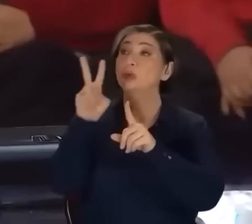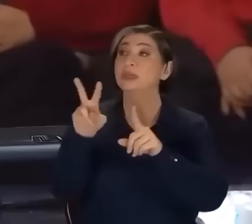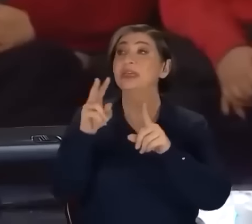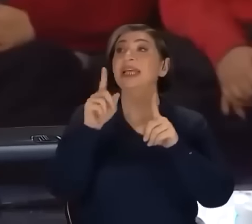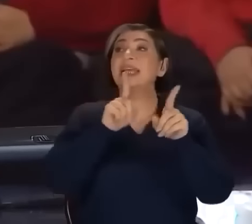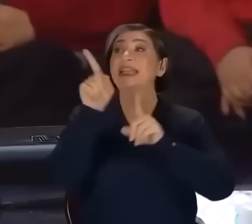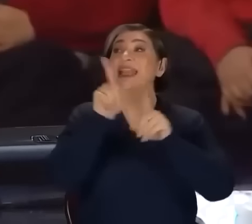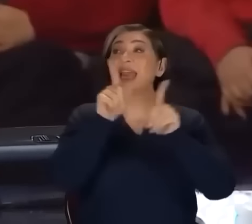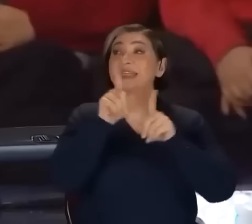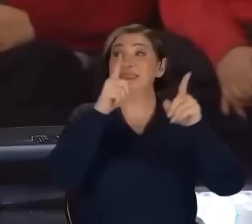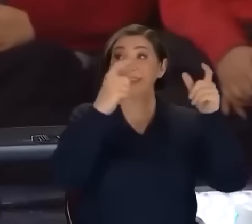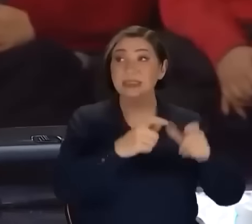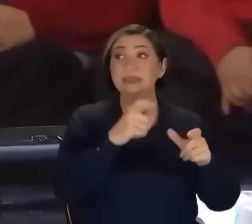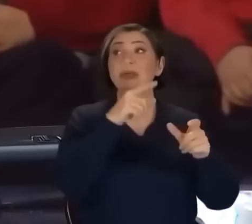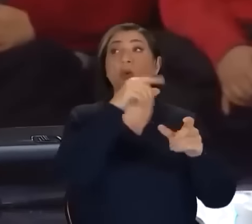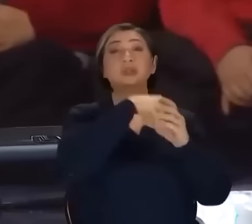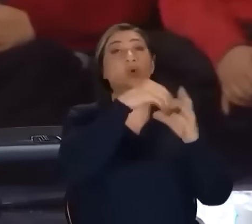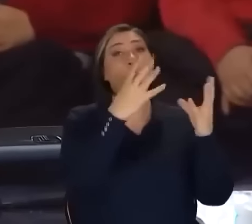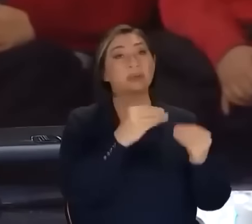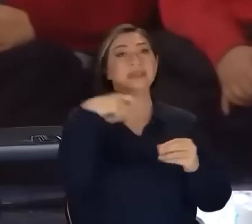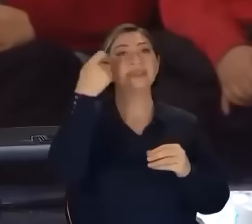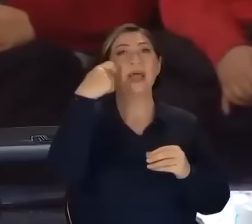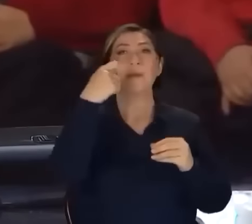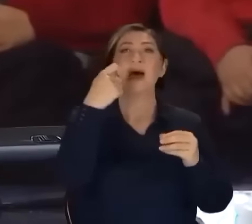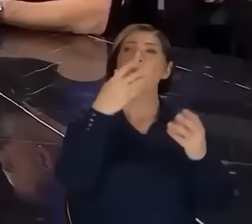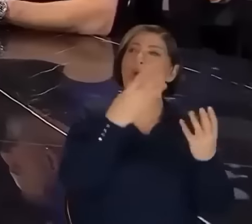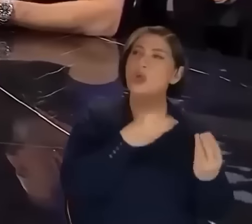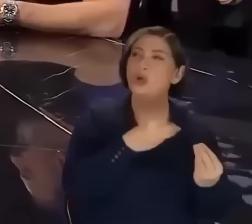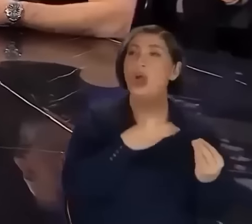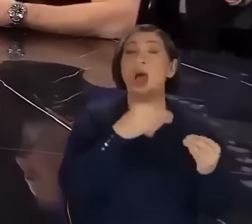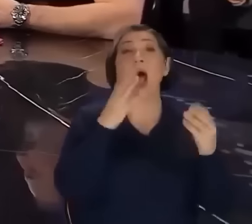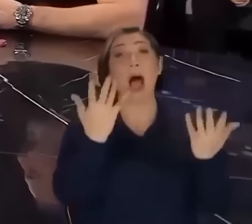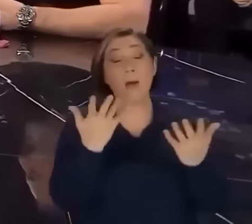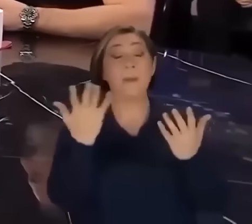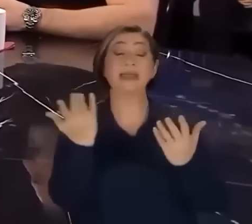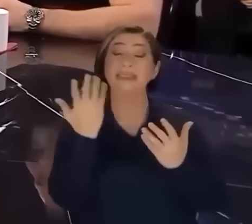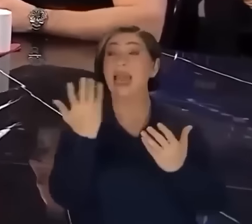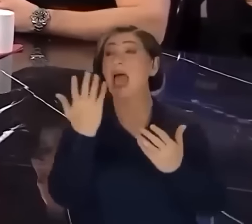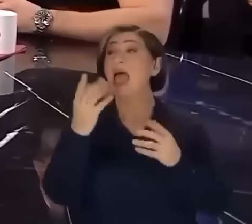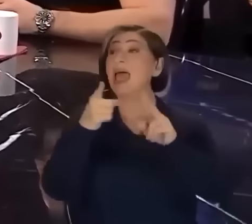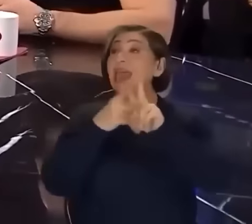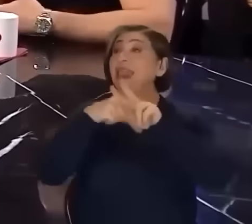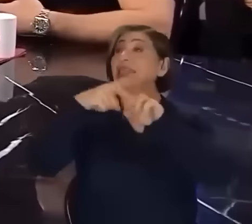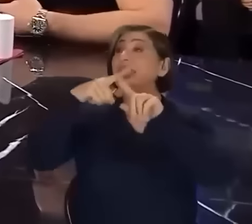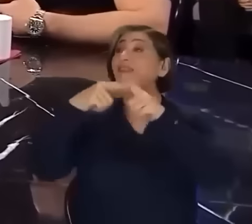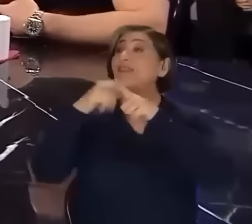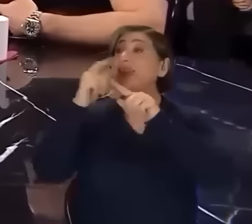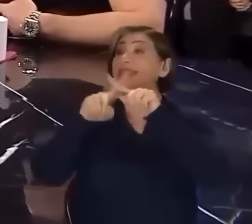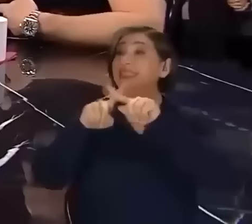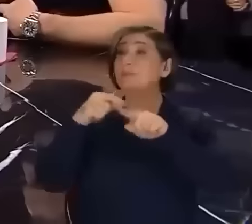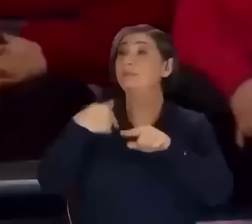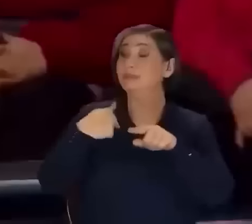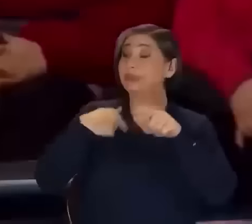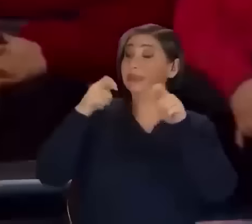dijital platformda olur sinema salonunda falan ya da şu şey Ama mesela ş netflix'te de var hikayeler Bizi